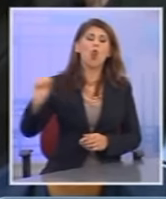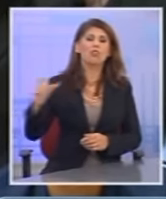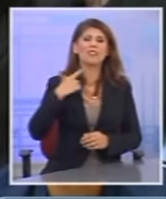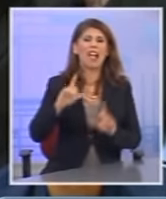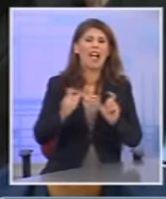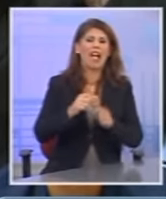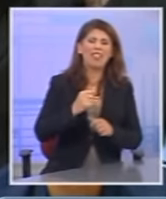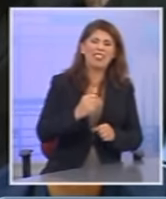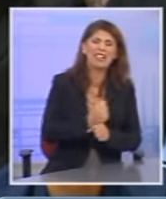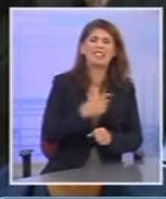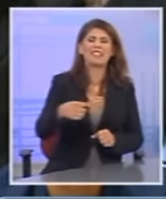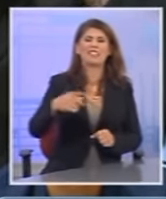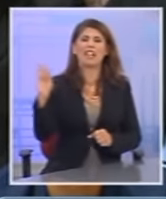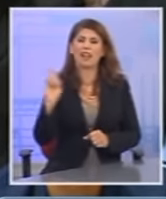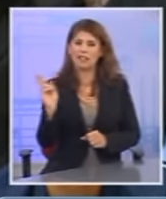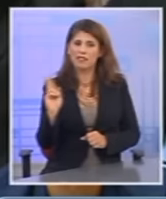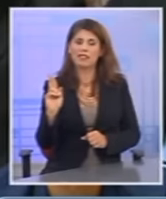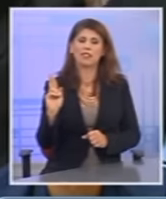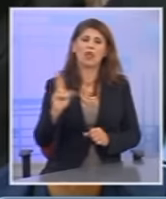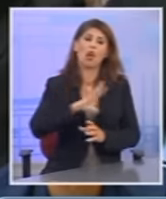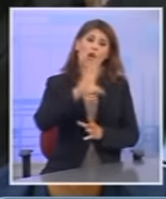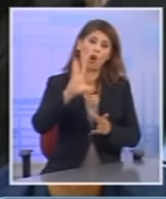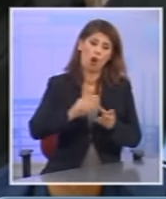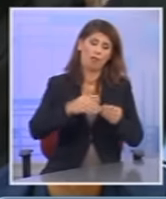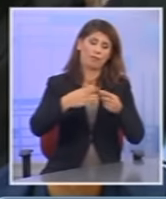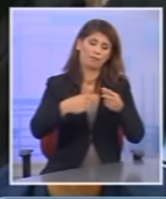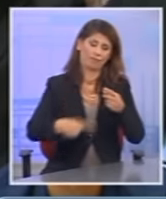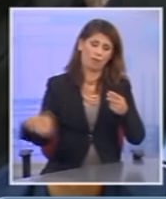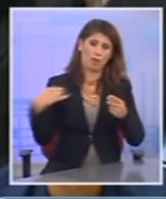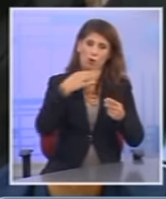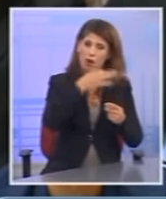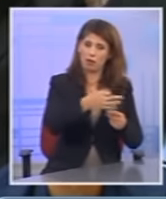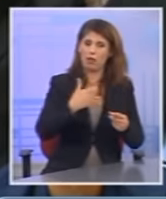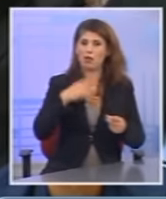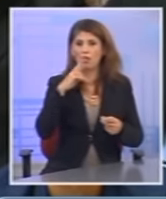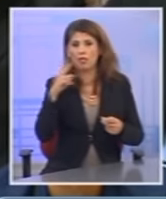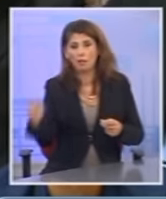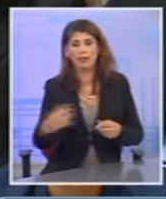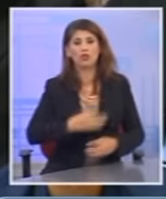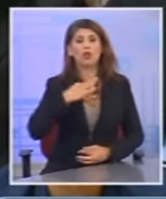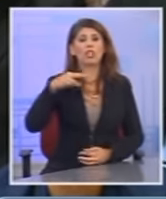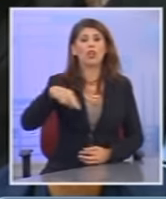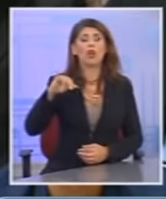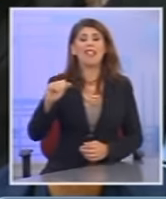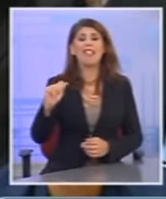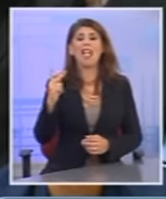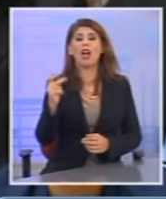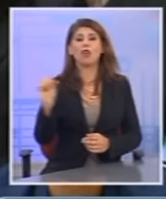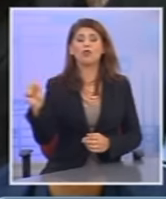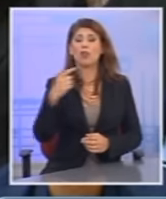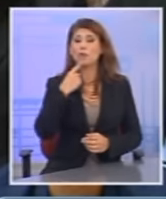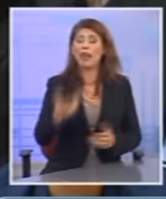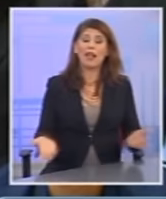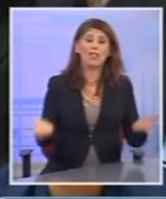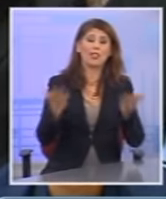είναι ρατσιστής, είναι όλα αυτά και τα λοιπά, εγώ θα απαντήσω στον κύριο Λιάκο που λέει ότι δεν